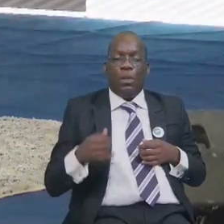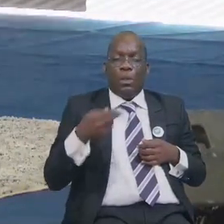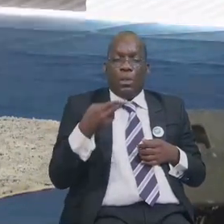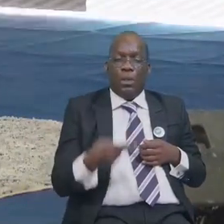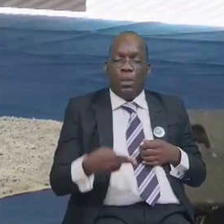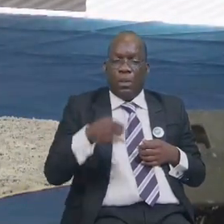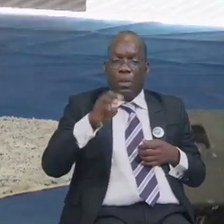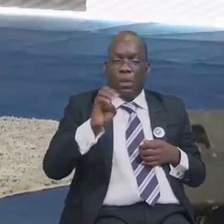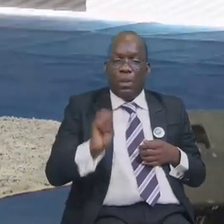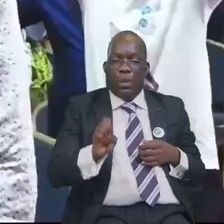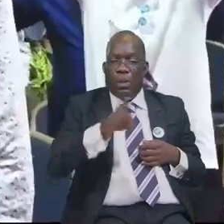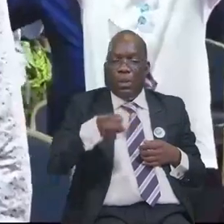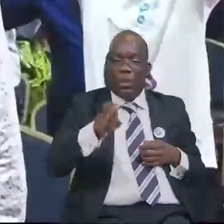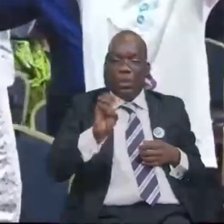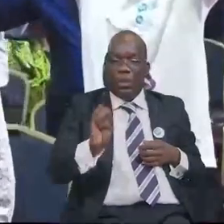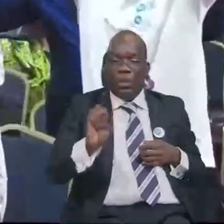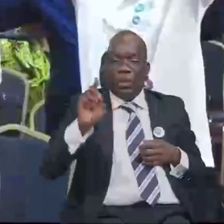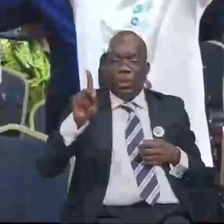la guérison d'Ézéchias.